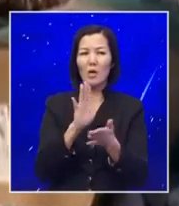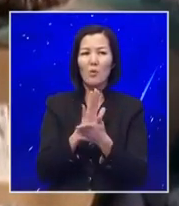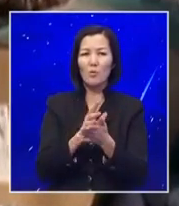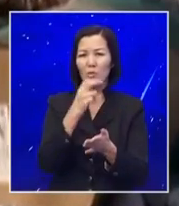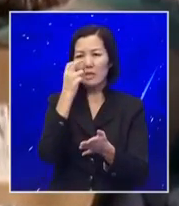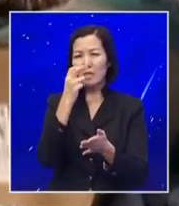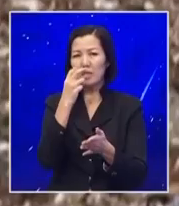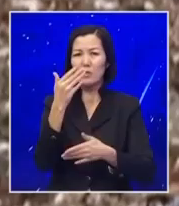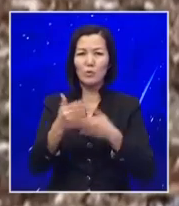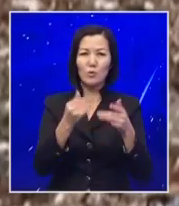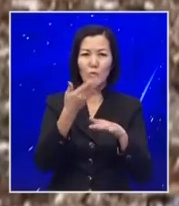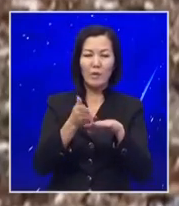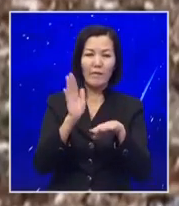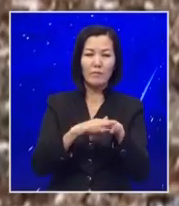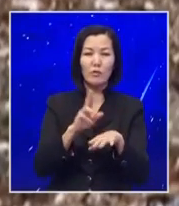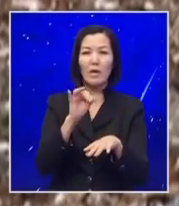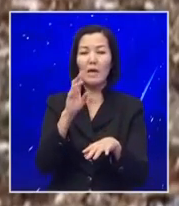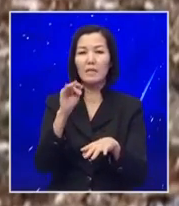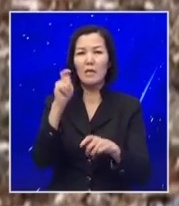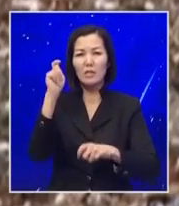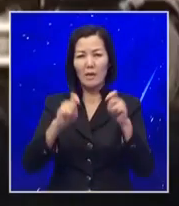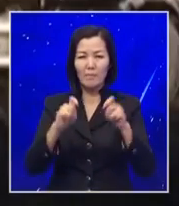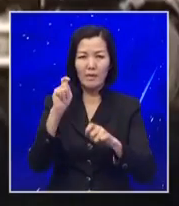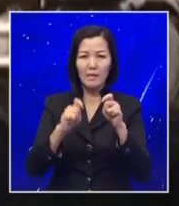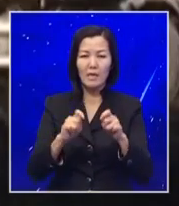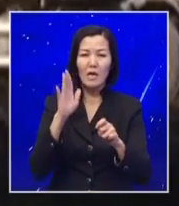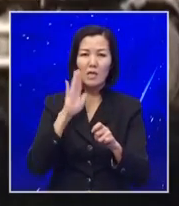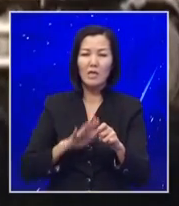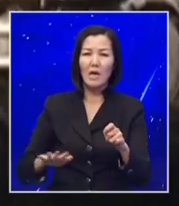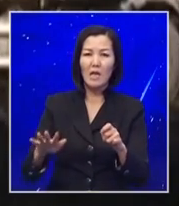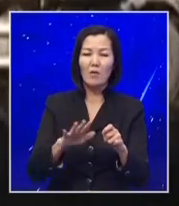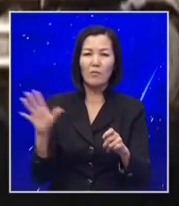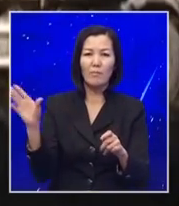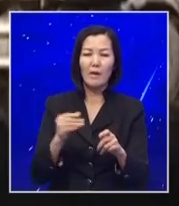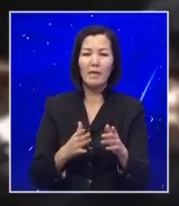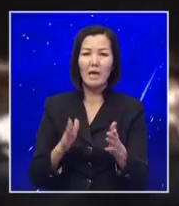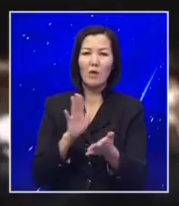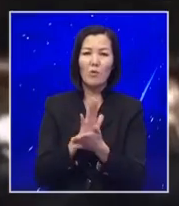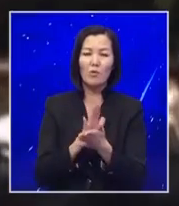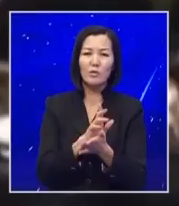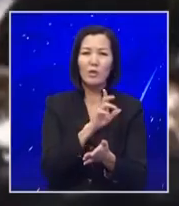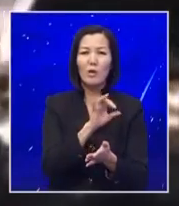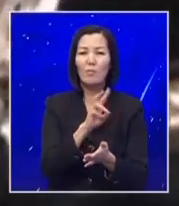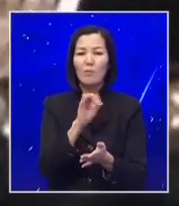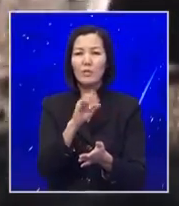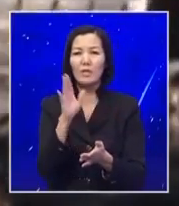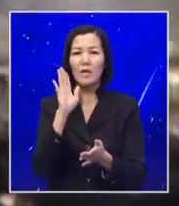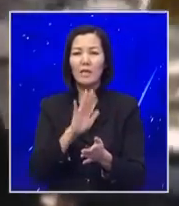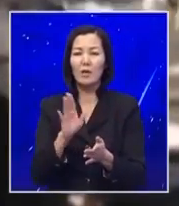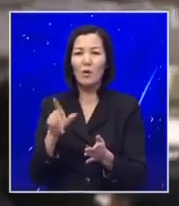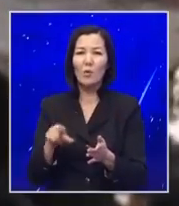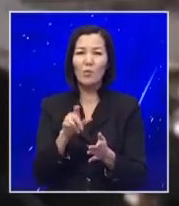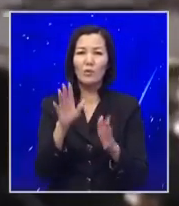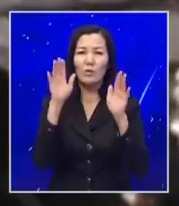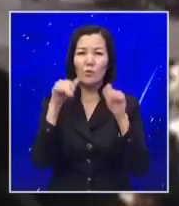маңда жүру мүмкін емес. Қаңтар айында толассыз жауған жаңбыр жағалаудағы қоқыстың барлығын Босияның шығысындағы Дрена өзеніне құйған.